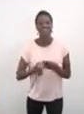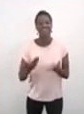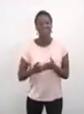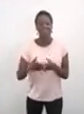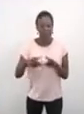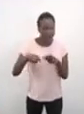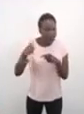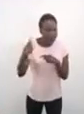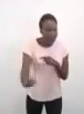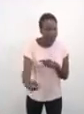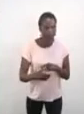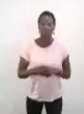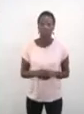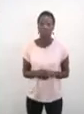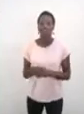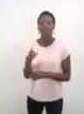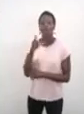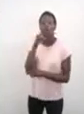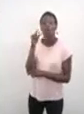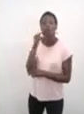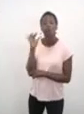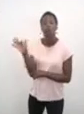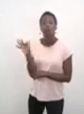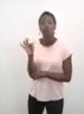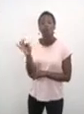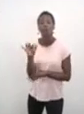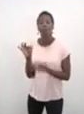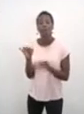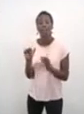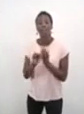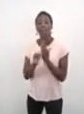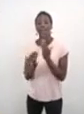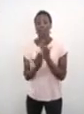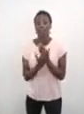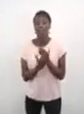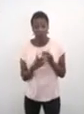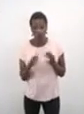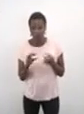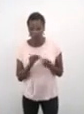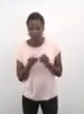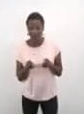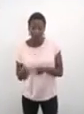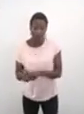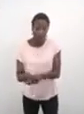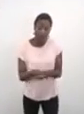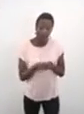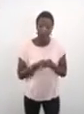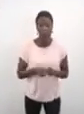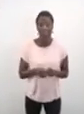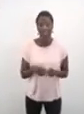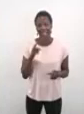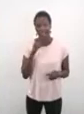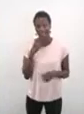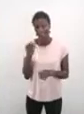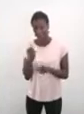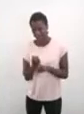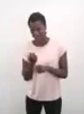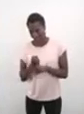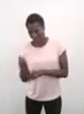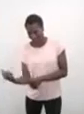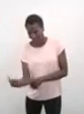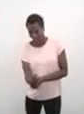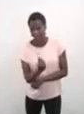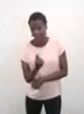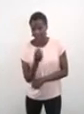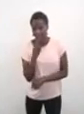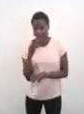c'est exactement le problème. C'est que c'est un travail partenarial. Chaque ligne et chaque fiche est travaillée avec nos